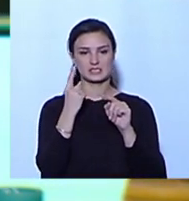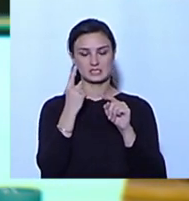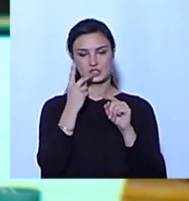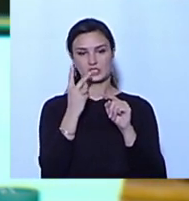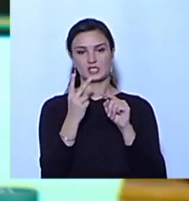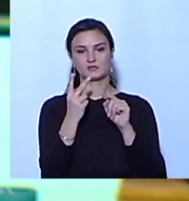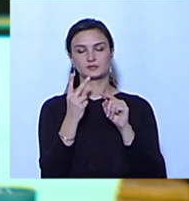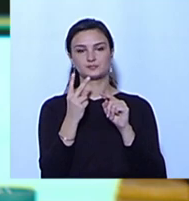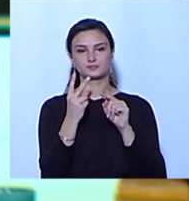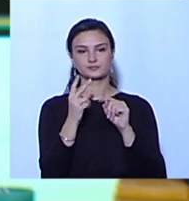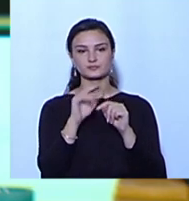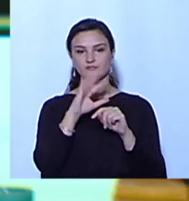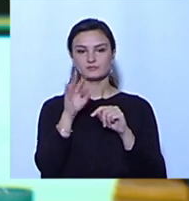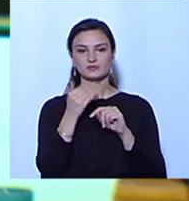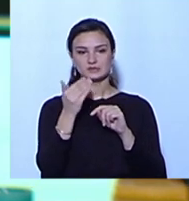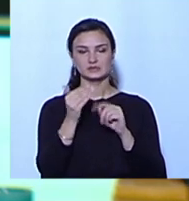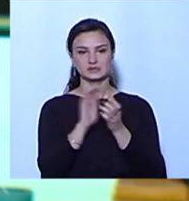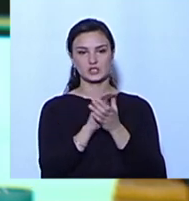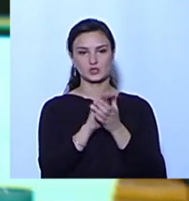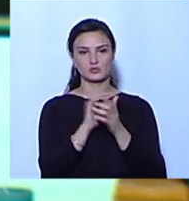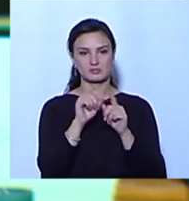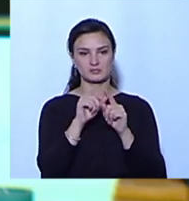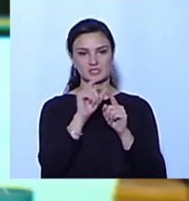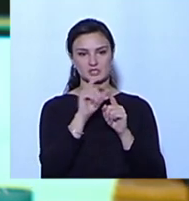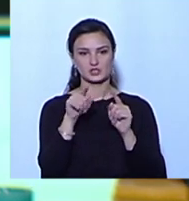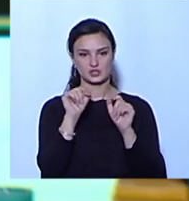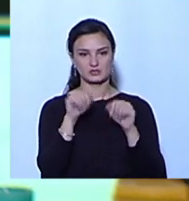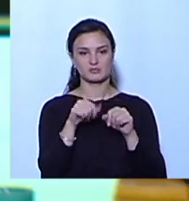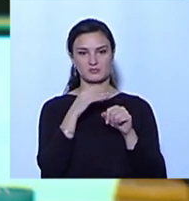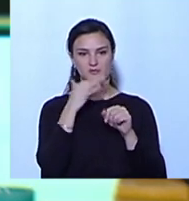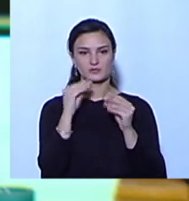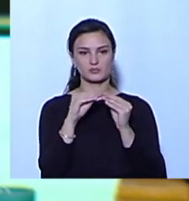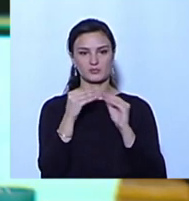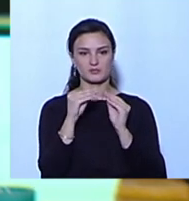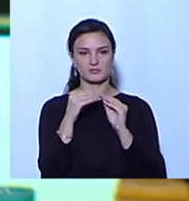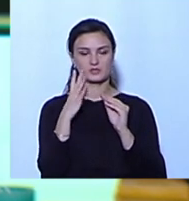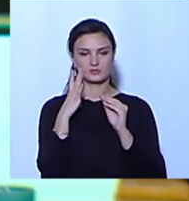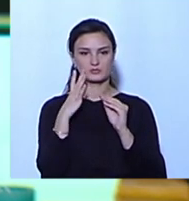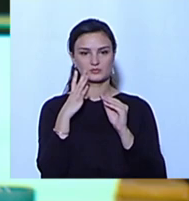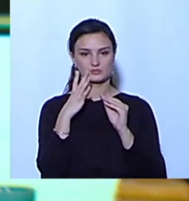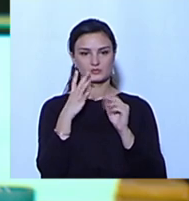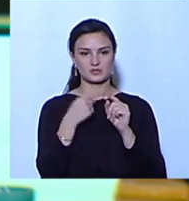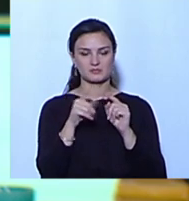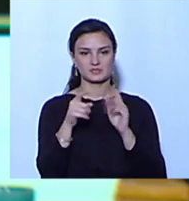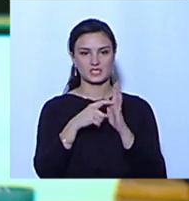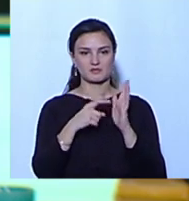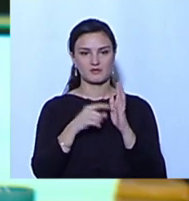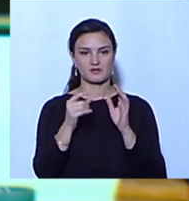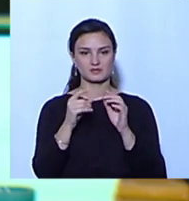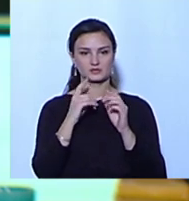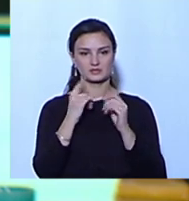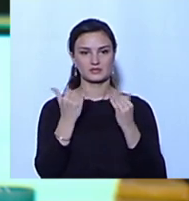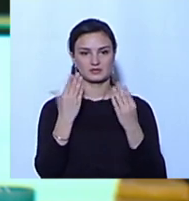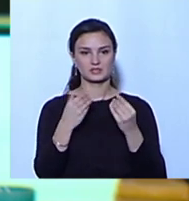შეხედვით ყველასათვის ნაცნობი ფრაზის მიღმა შეიძლება ძალიან ბევრი პრობლემა იმალებოდეს, რომელთა გარკვევაშიც